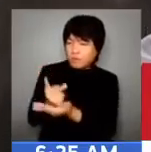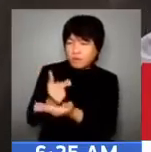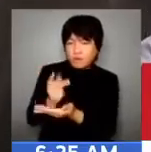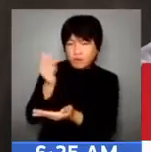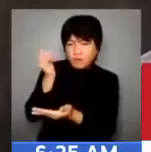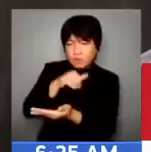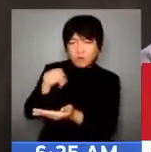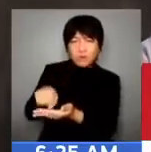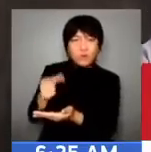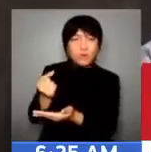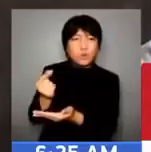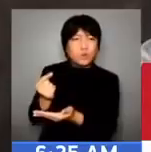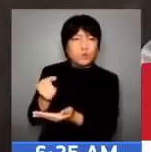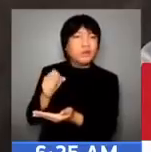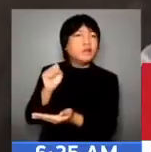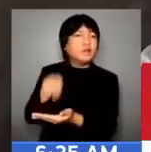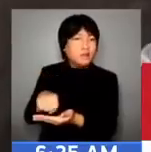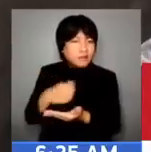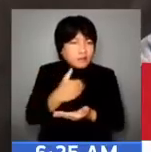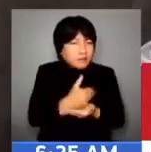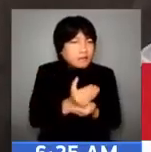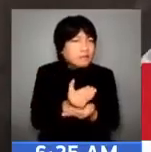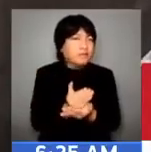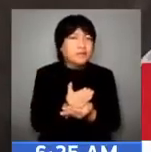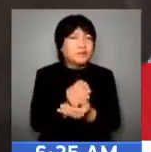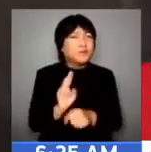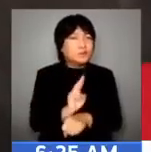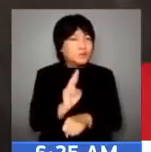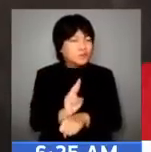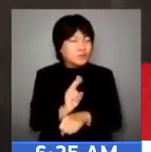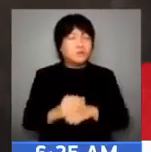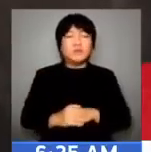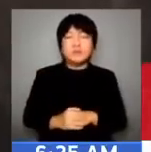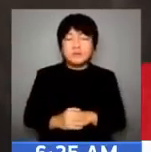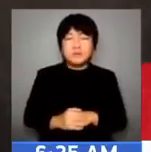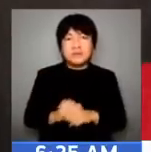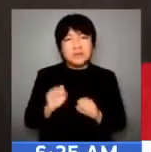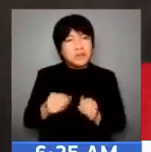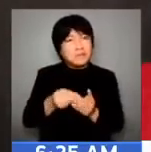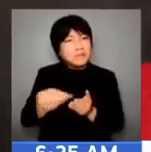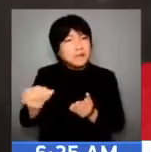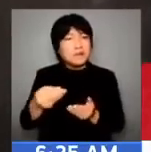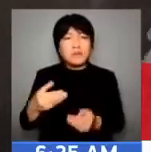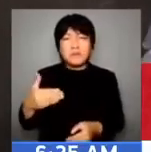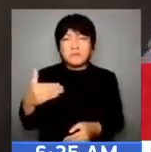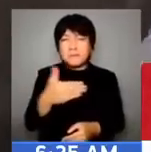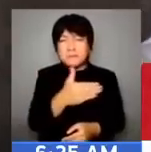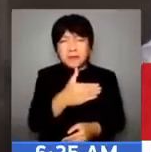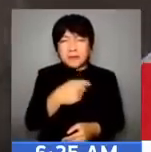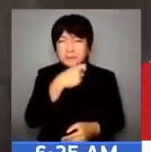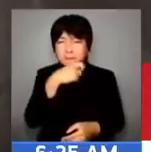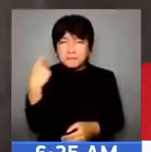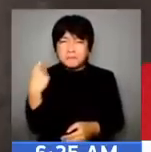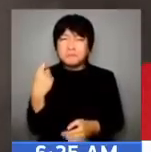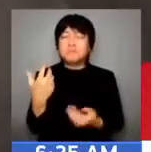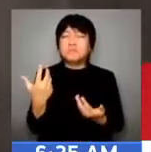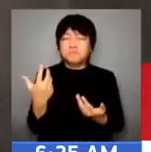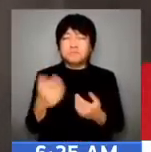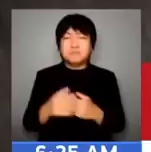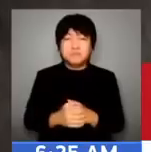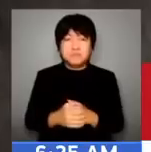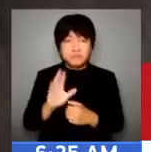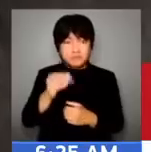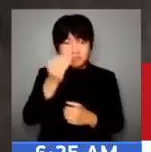may ano pa, pwede pa namin ibili ng tuyo, ganun, kasi, di ba, kahit nga tuyo ngayon, ang